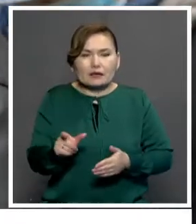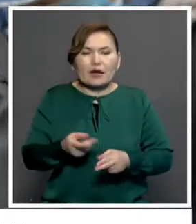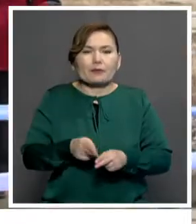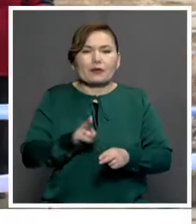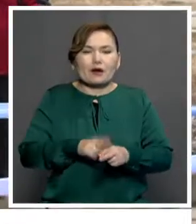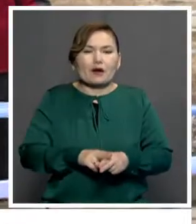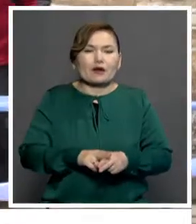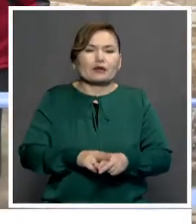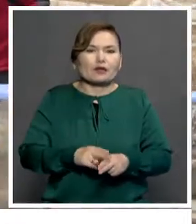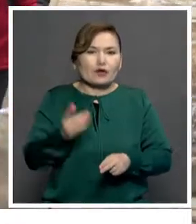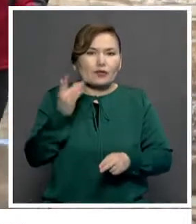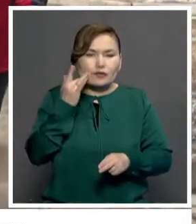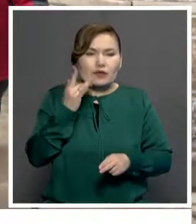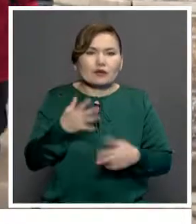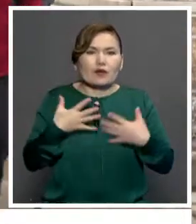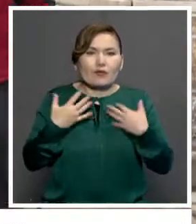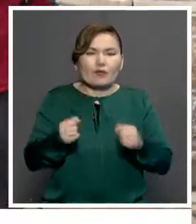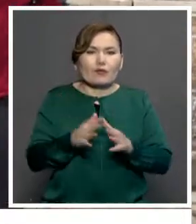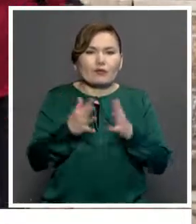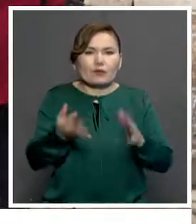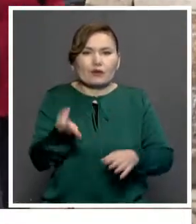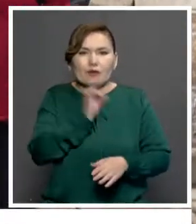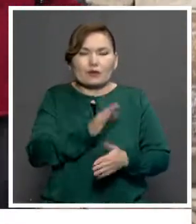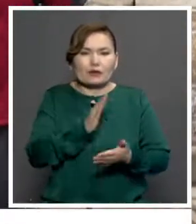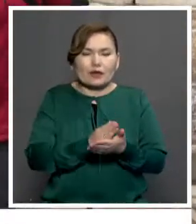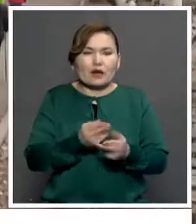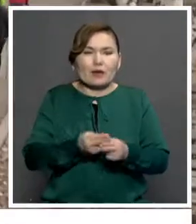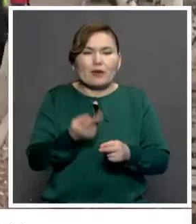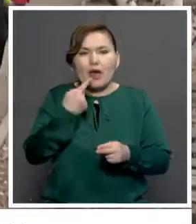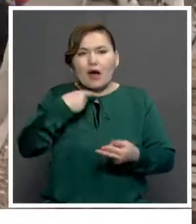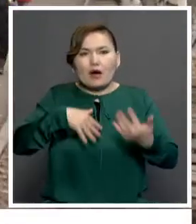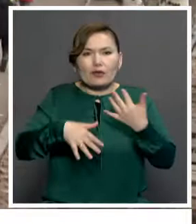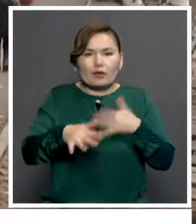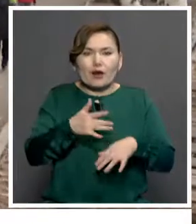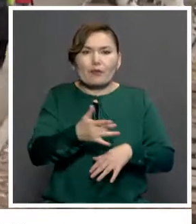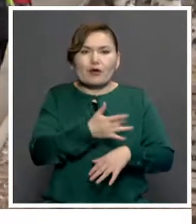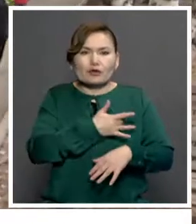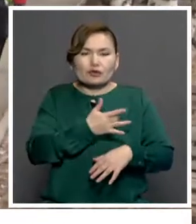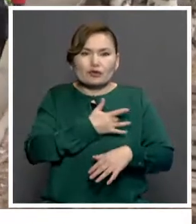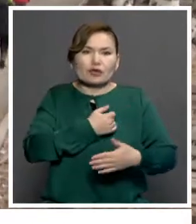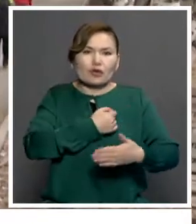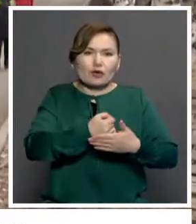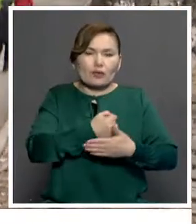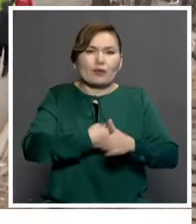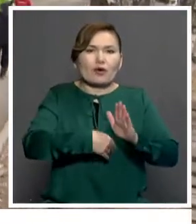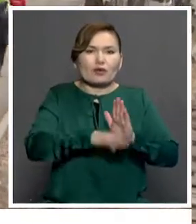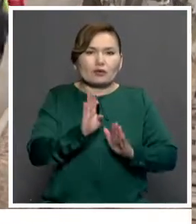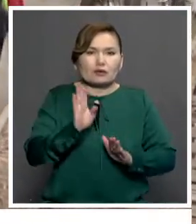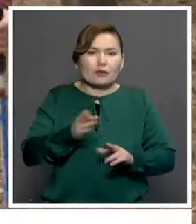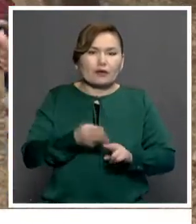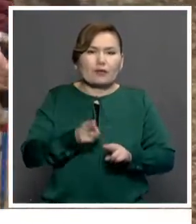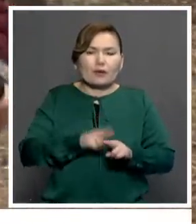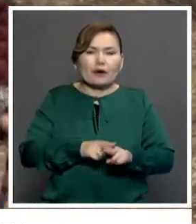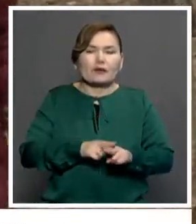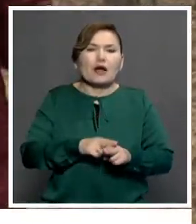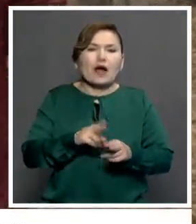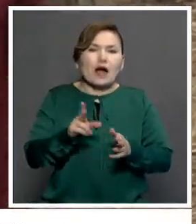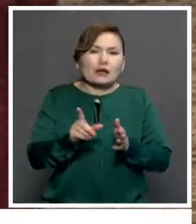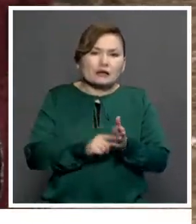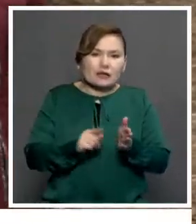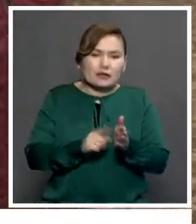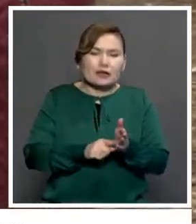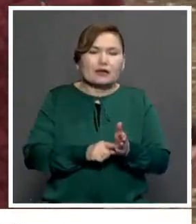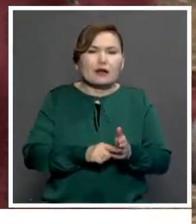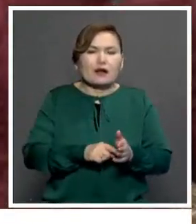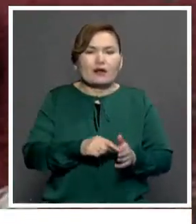бойыңды түзу, жинақы ұстауға септігін тигізеді. Жүрек қан тамырларының жұмысы дұрыстала. Осыны ескерген зейнеткерлер аптасына 3 мәрте